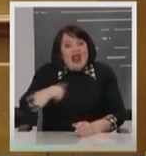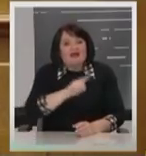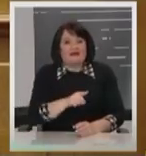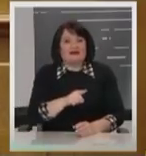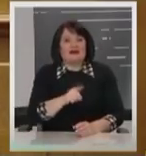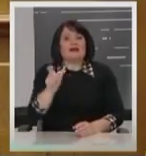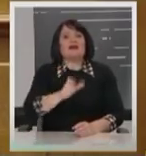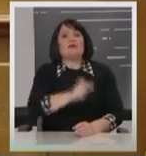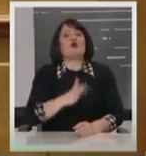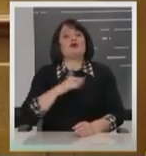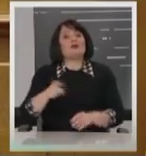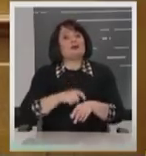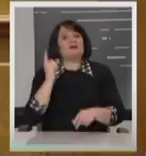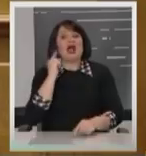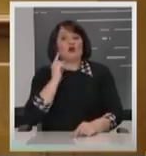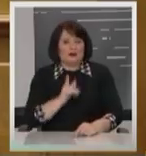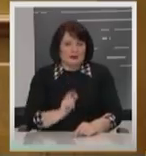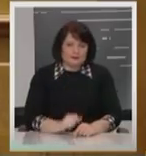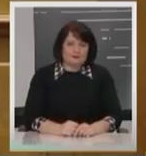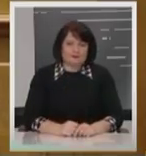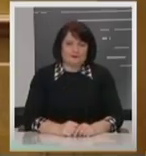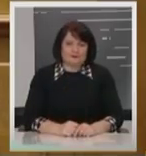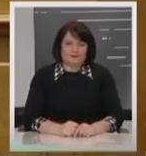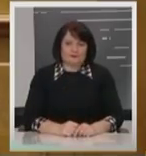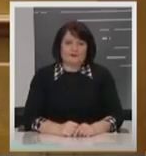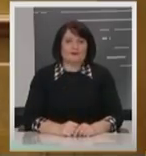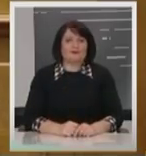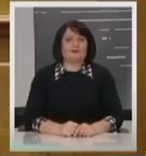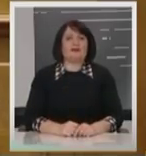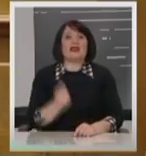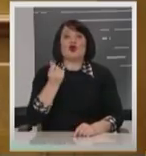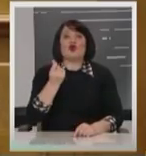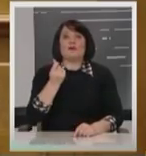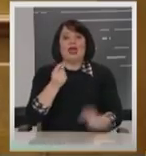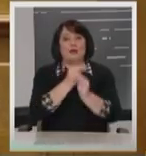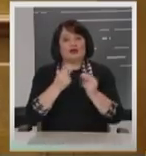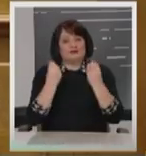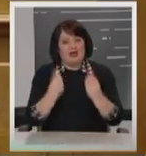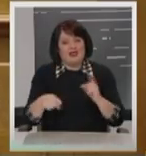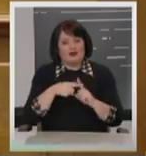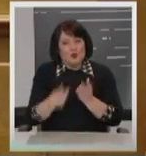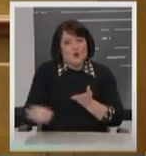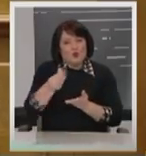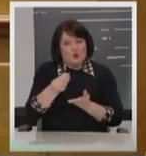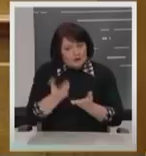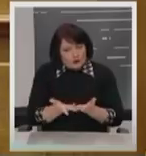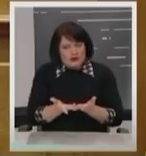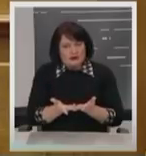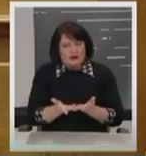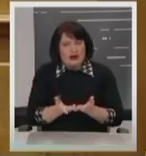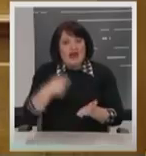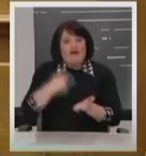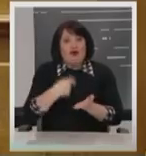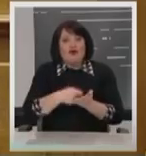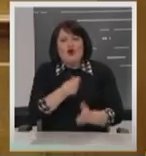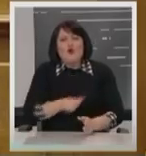και οι Έλληνες πολίτες μας ακούν. Όχι από την υπεραπόδοση της οικονομίας, αλλά από την υπερφορολόγηση. Από